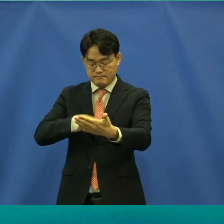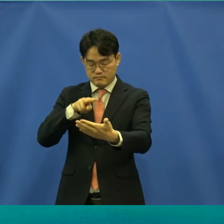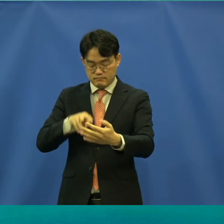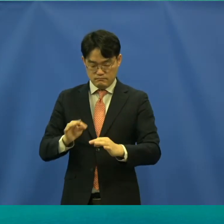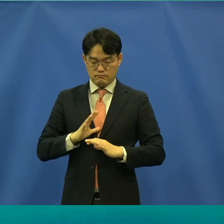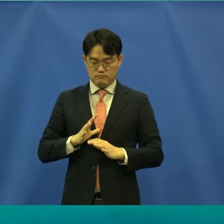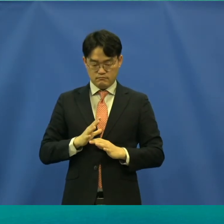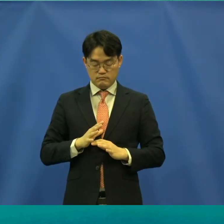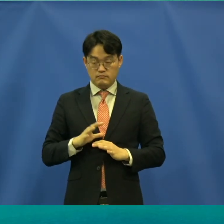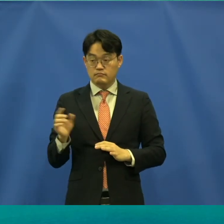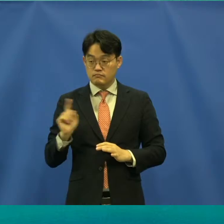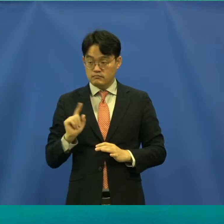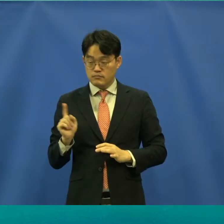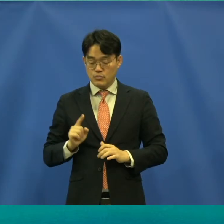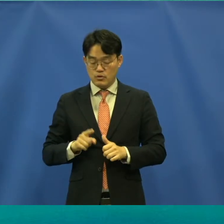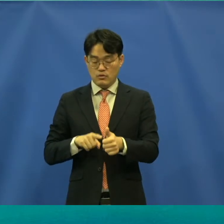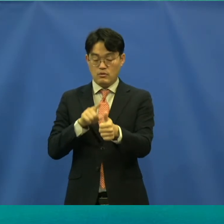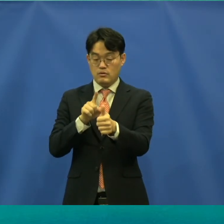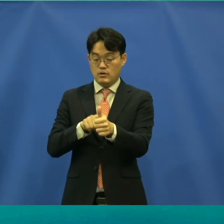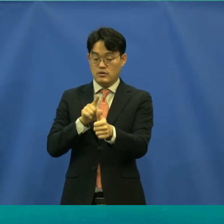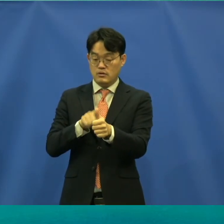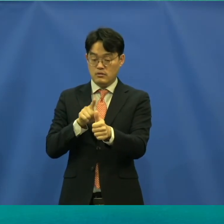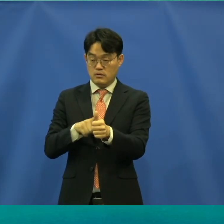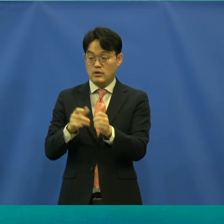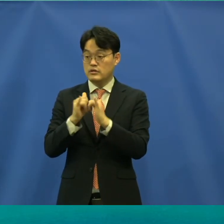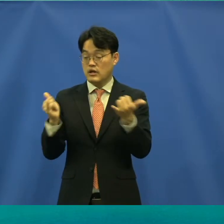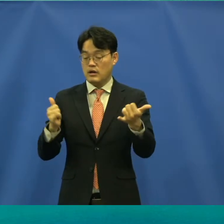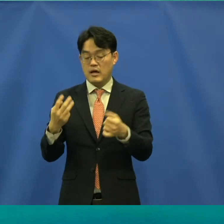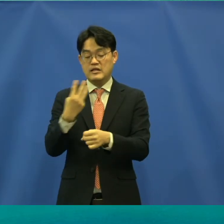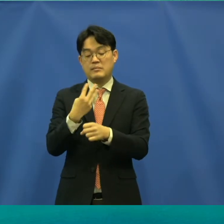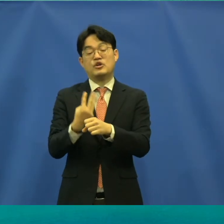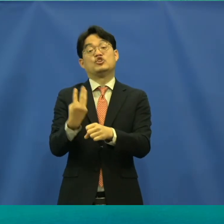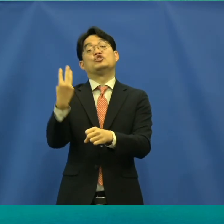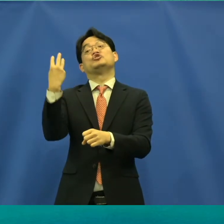3000년 전 인물인데도 우리와 너무 닮아 있습니다.